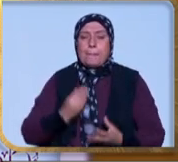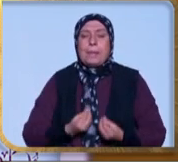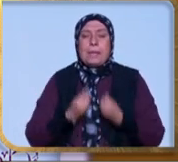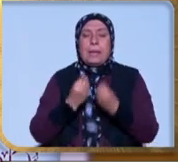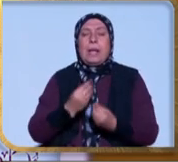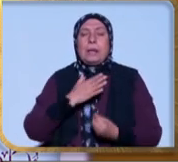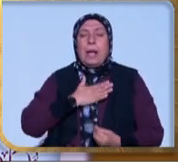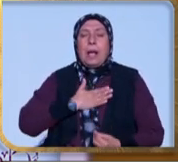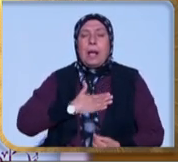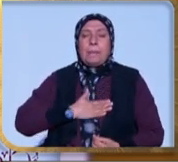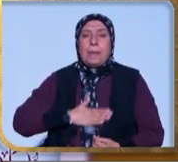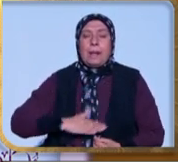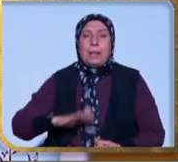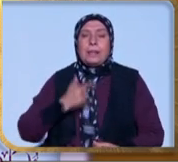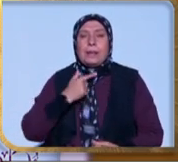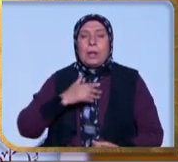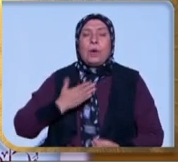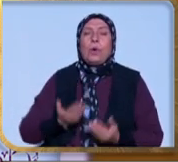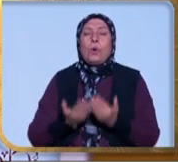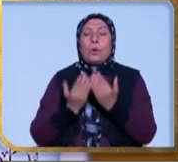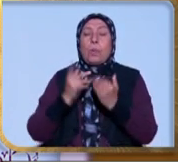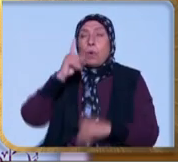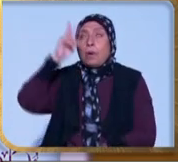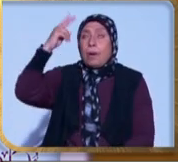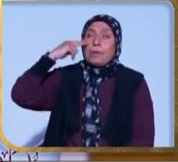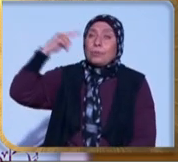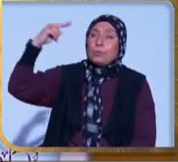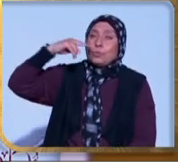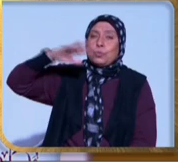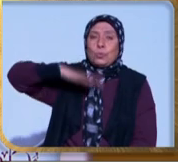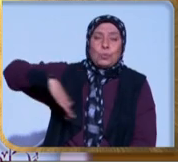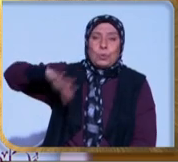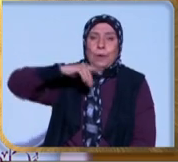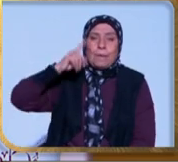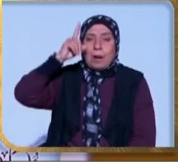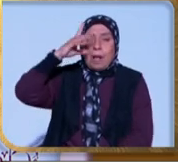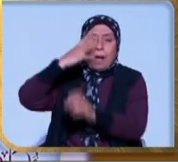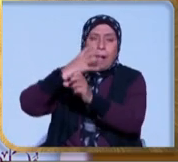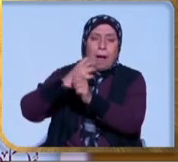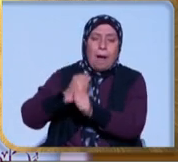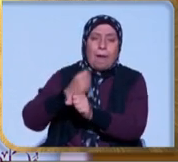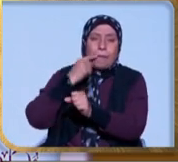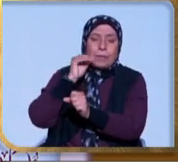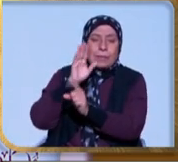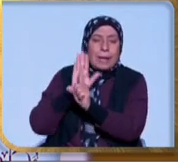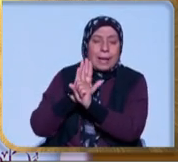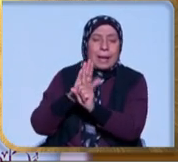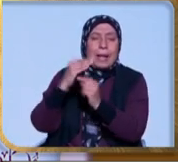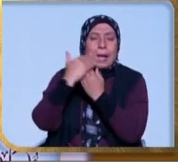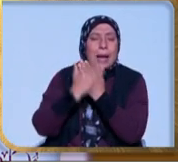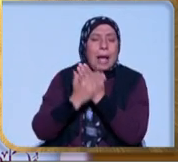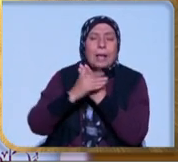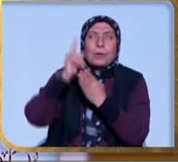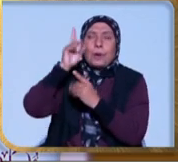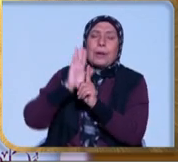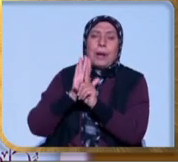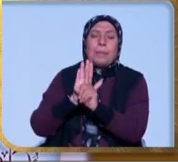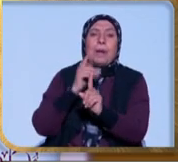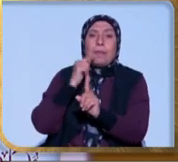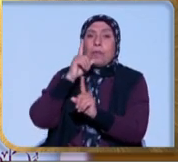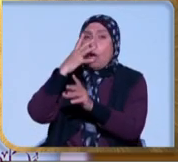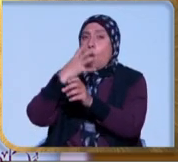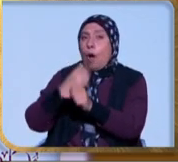وأنه ينظر إلينا بعين العناية، وينظر إلينا بعين الرعاية، وينظر إلينا جل جلاله بعين